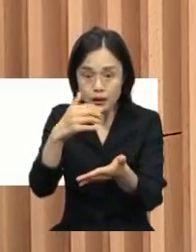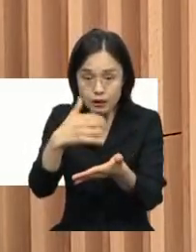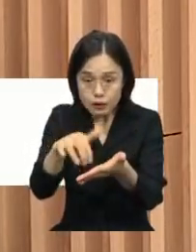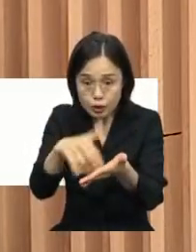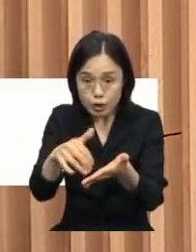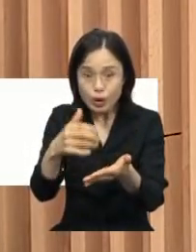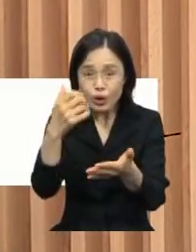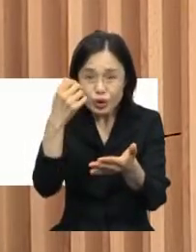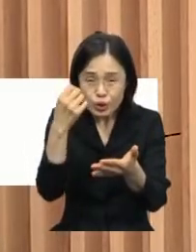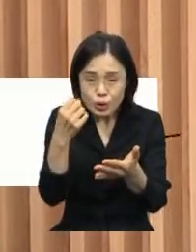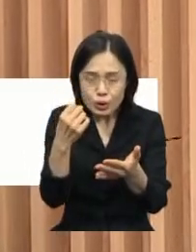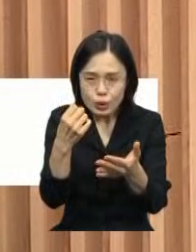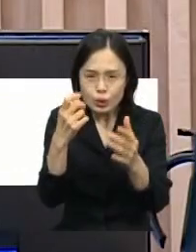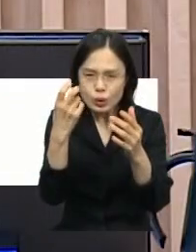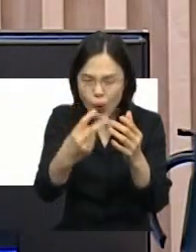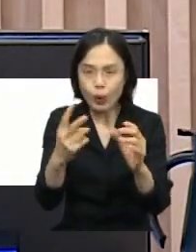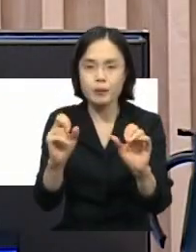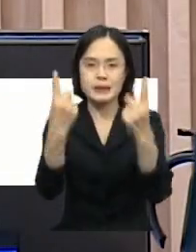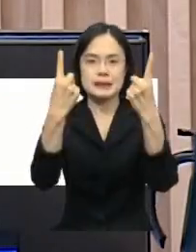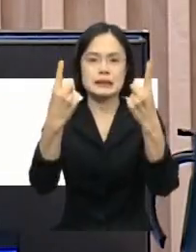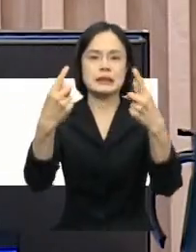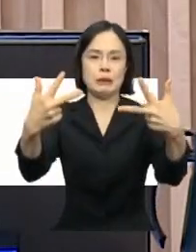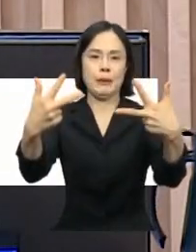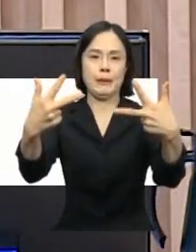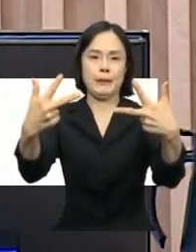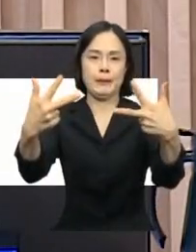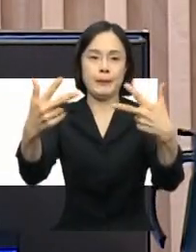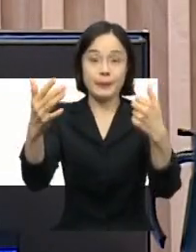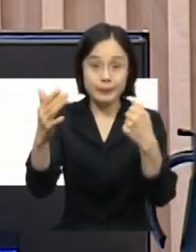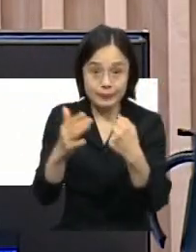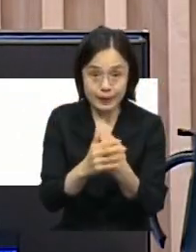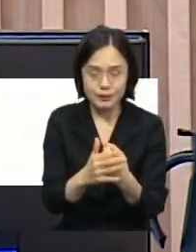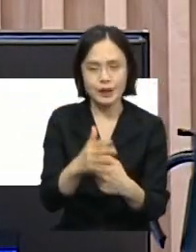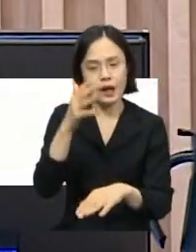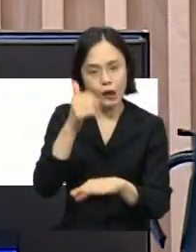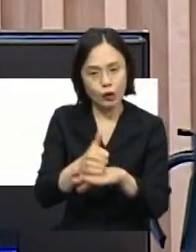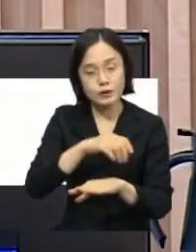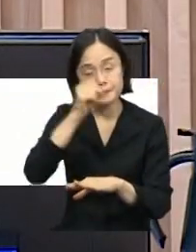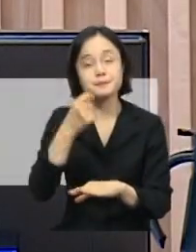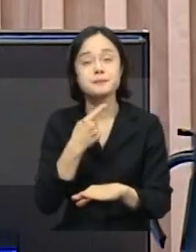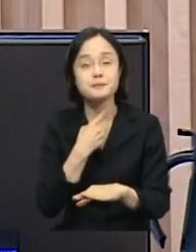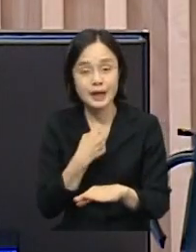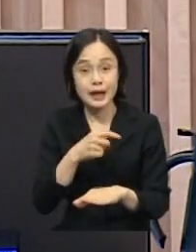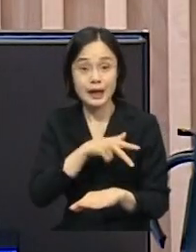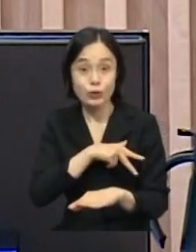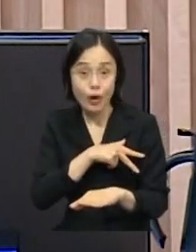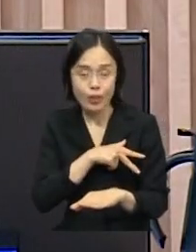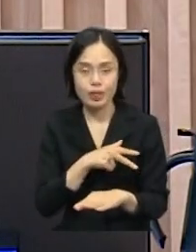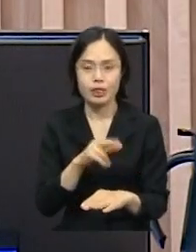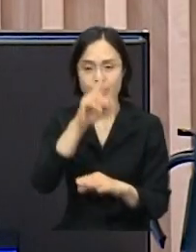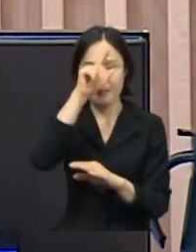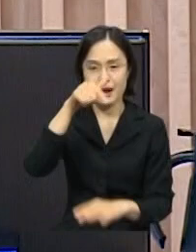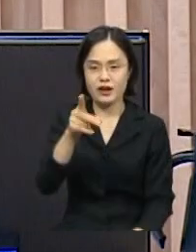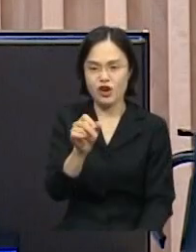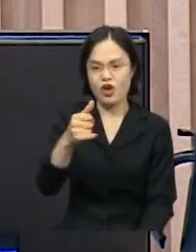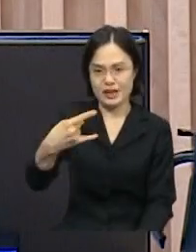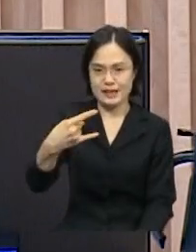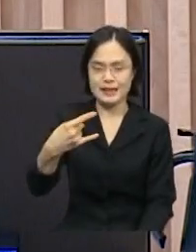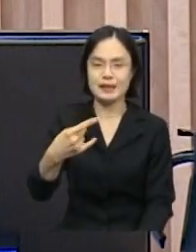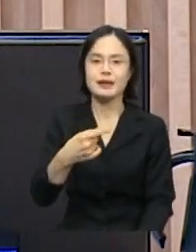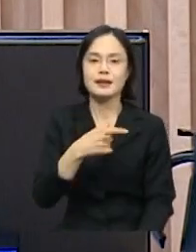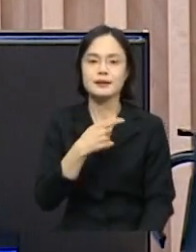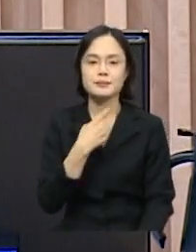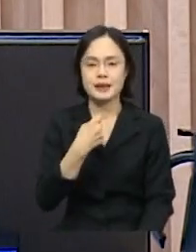얻었고 결국 최다선 의원 선출 원칙에 따라 삼선의 박경희 의원이 9대 후반기 부의장으로